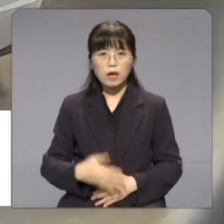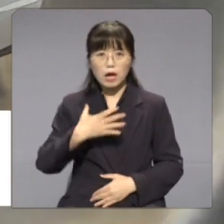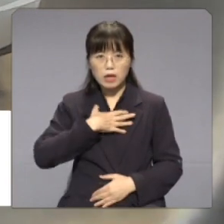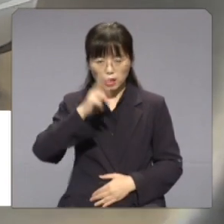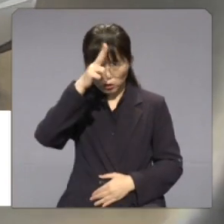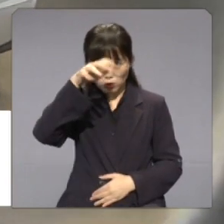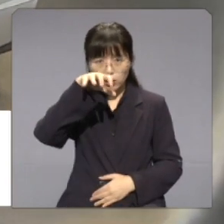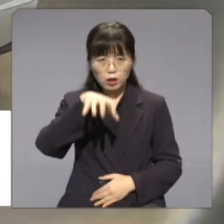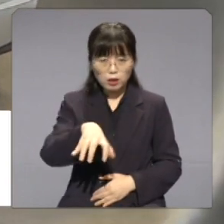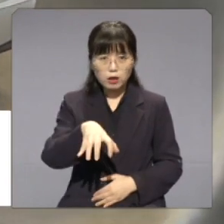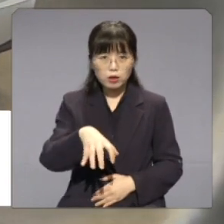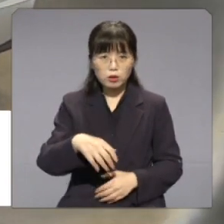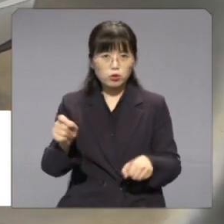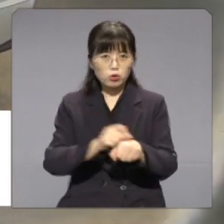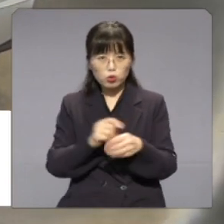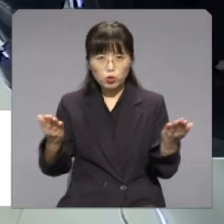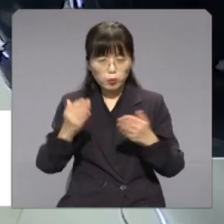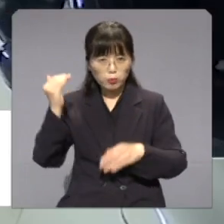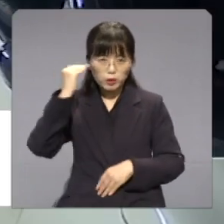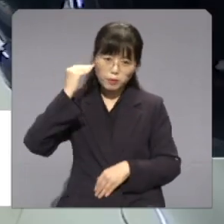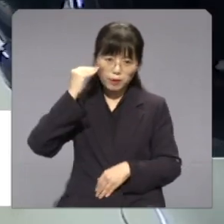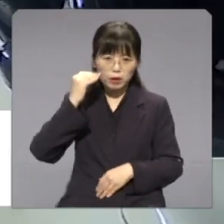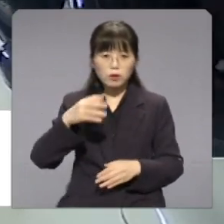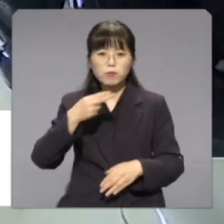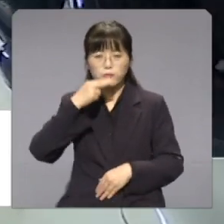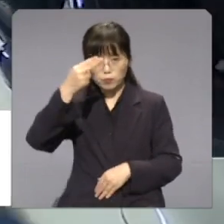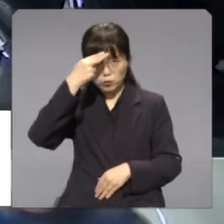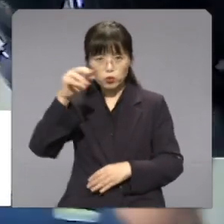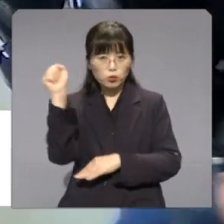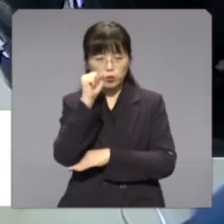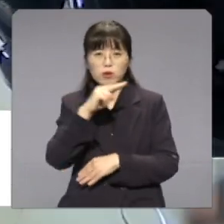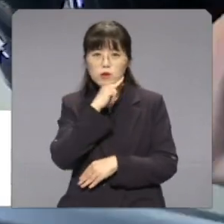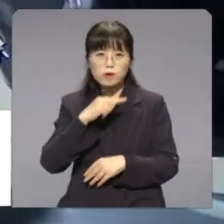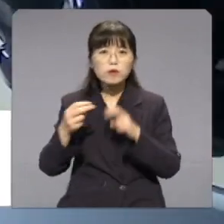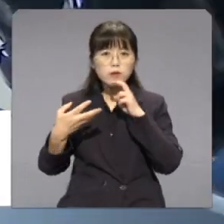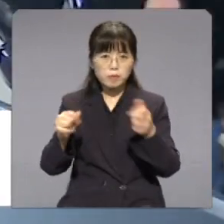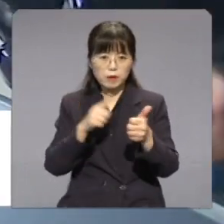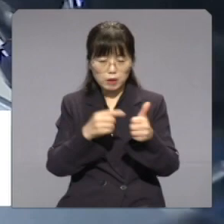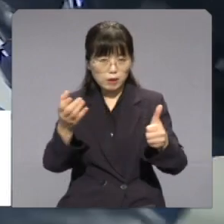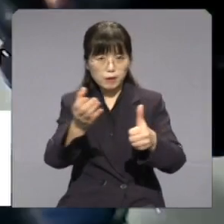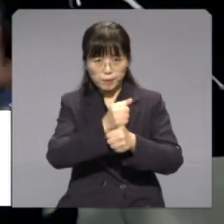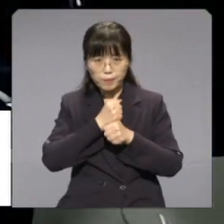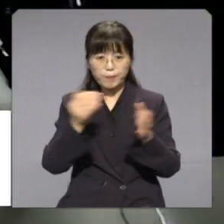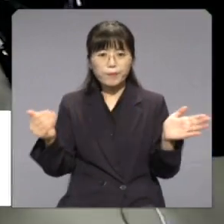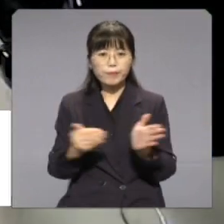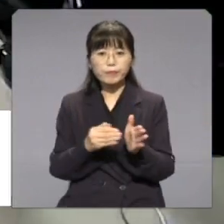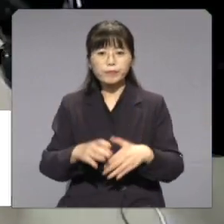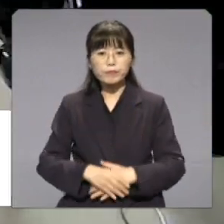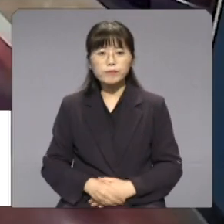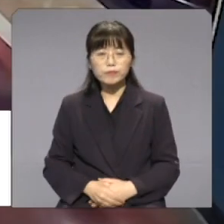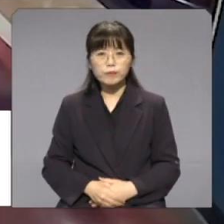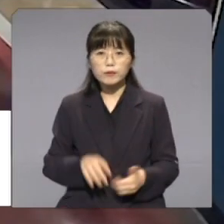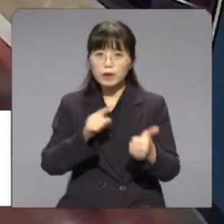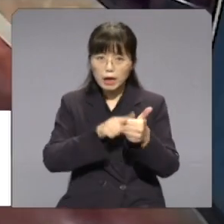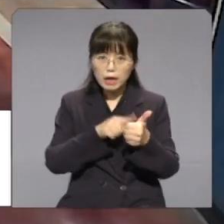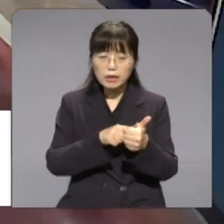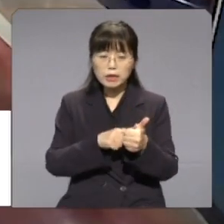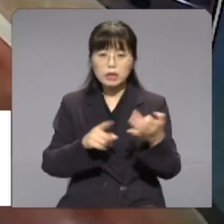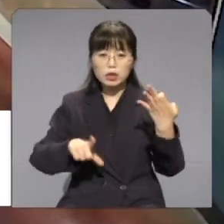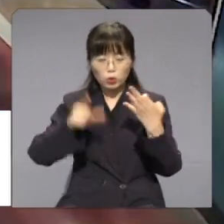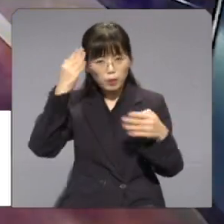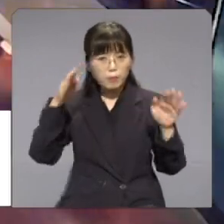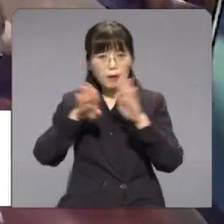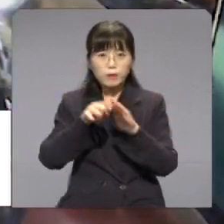경기 안산 단원경찰서는 특수 공무 집행방해와 음주운전 혐의로 20대 a씨를 현행범 체포했습니다 h는 지난